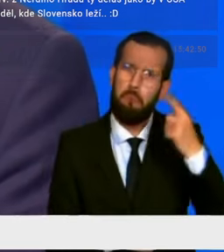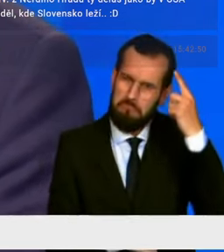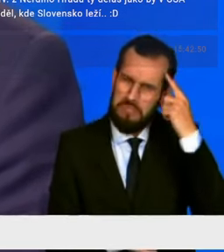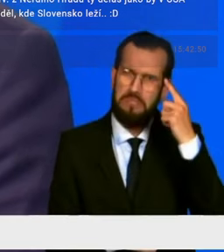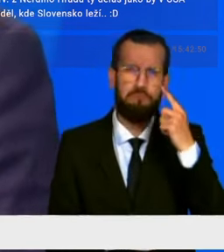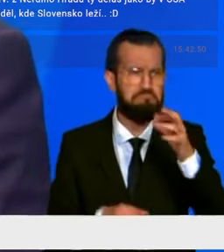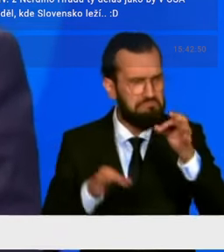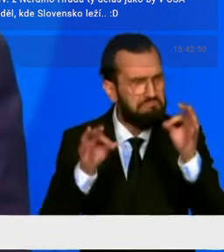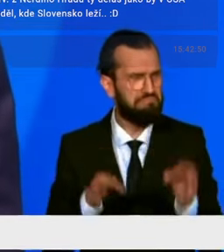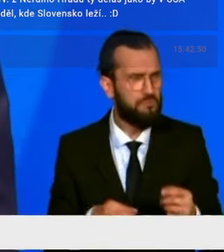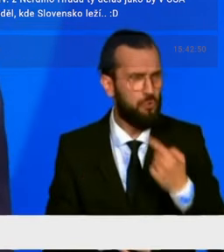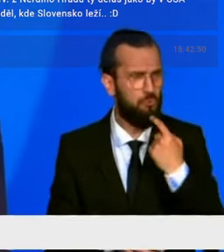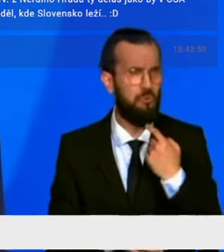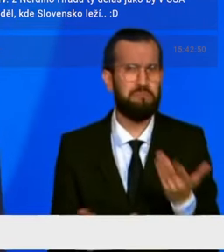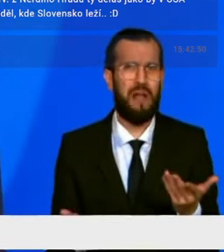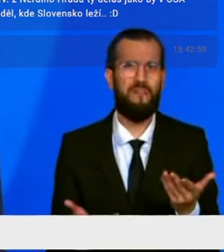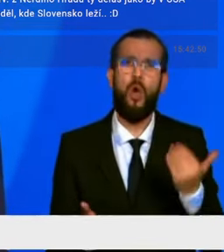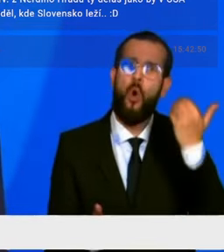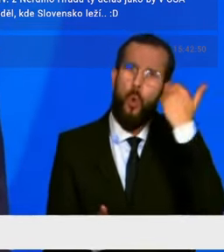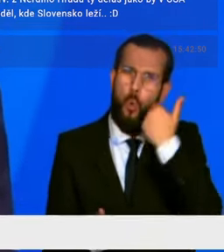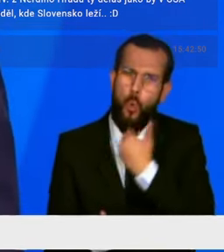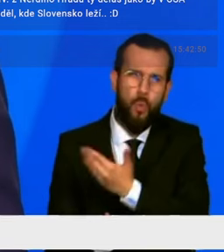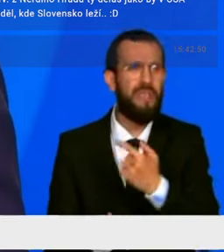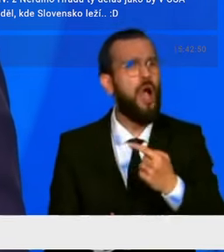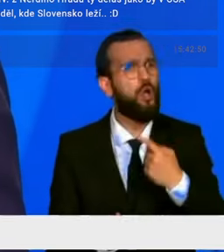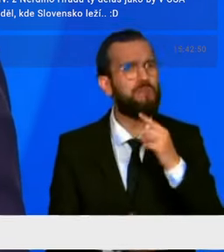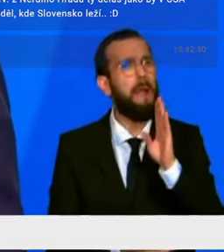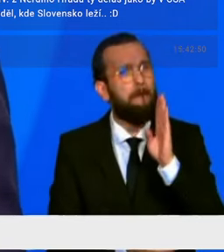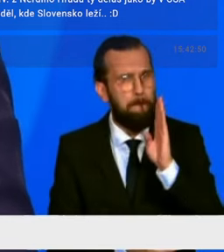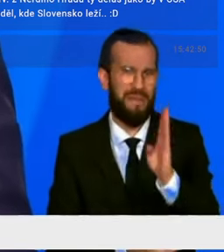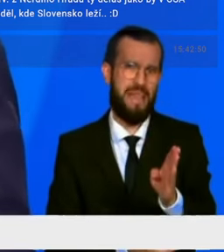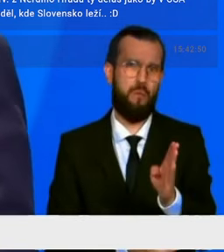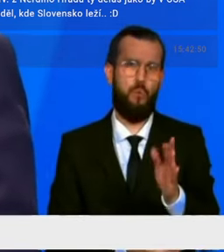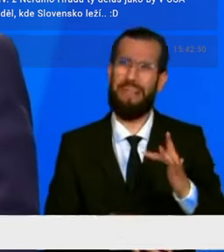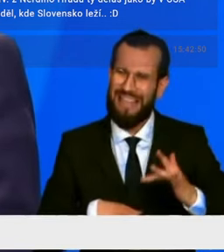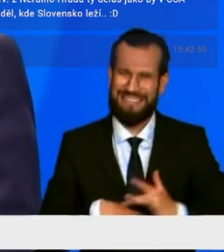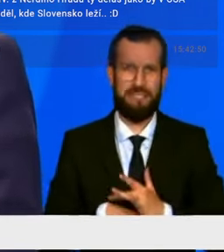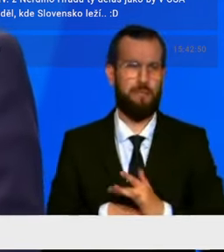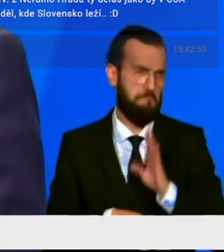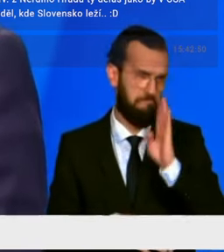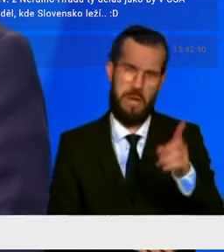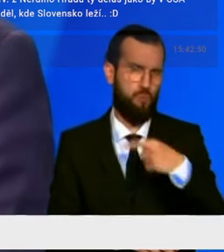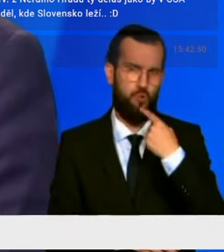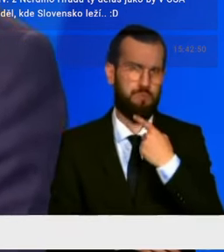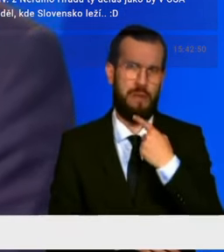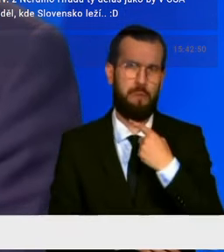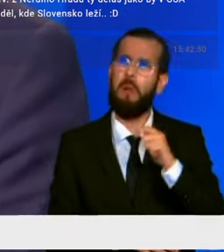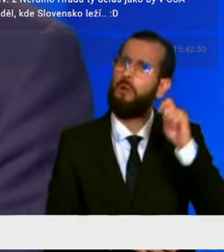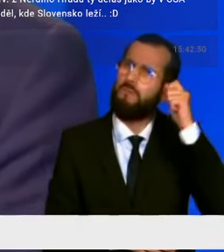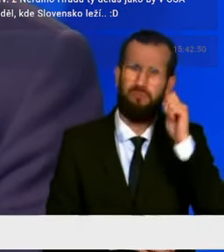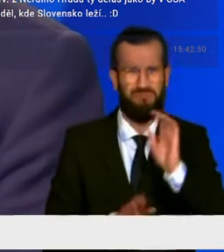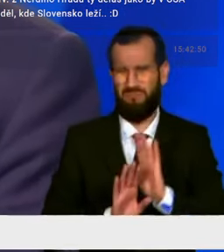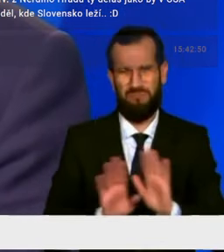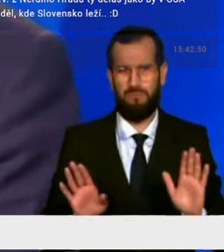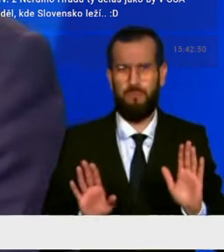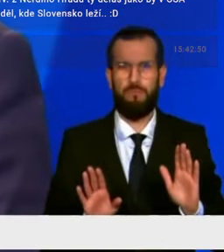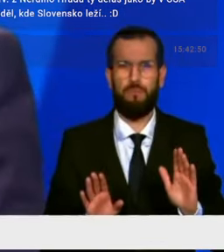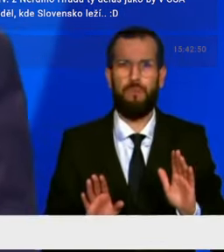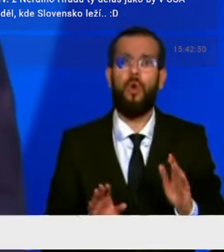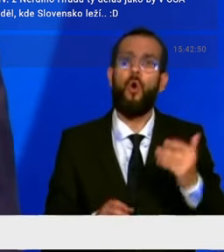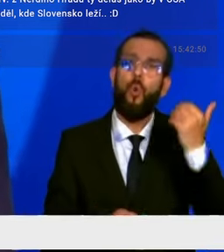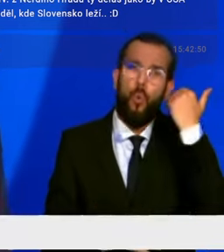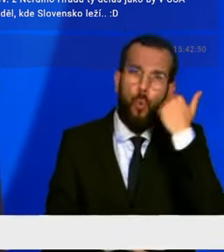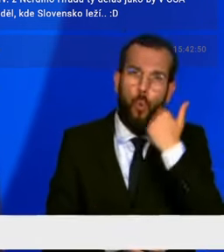autentický a že ľuďom sa vždy prihováram v daný moment tak ako to si naozaj myslím pretože vtedy eh je to podľa mňa najúprimnejšie a ľudia